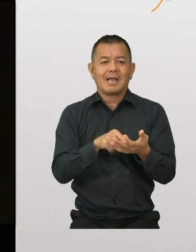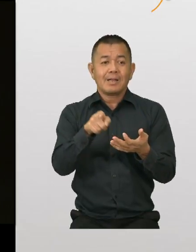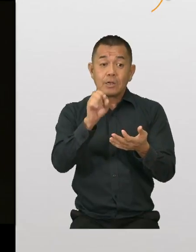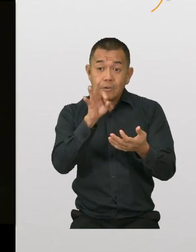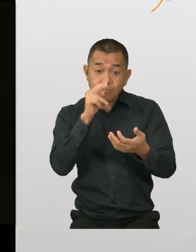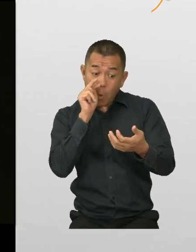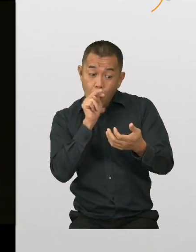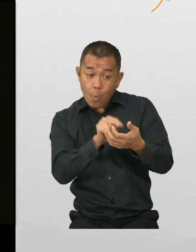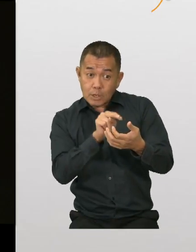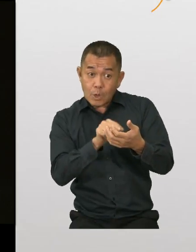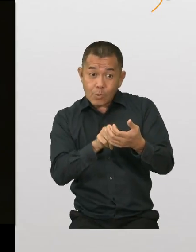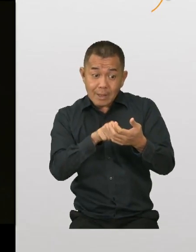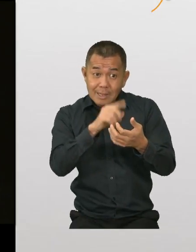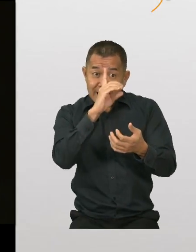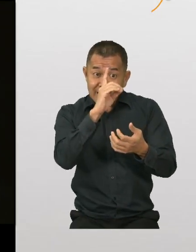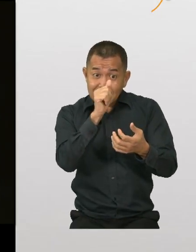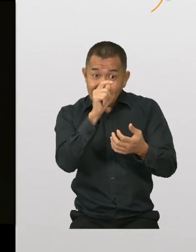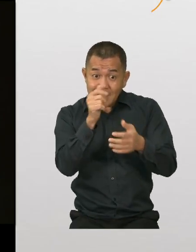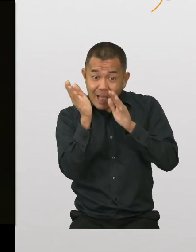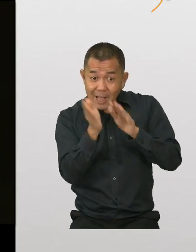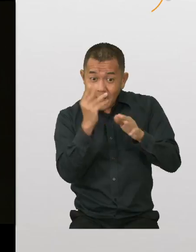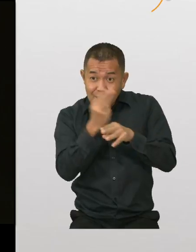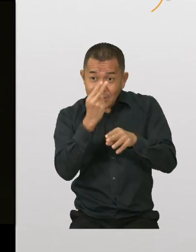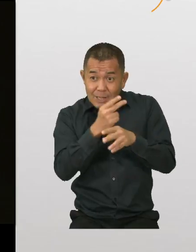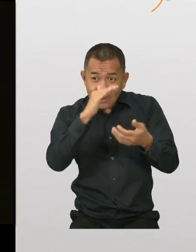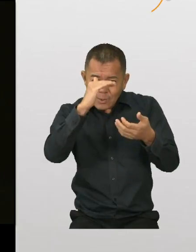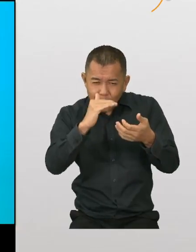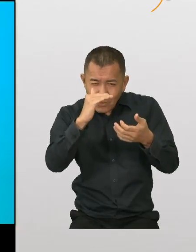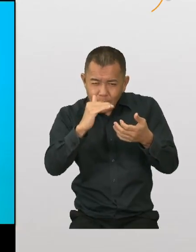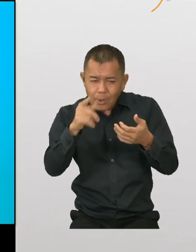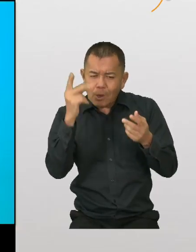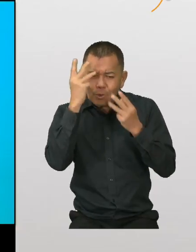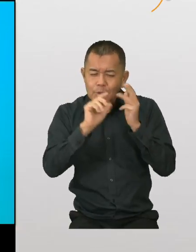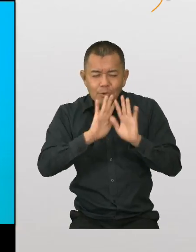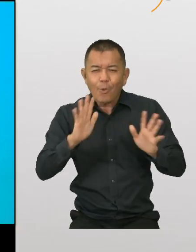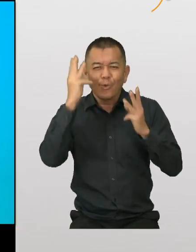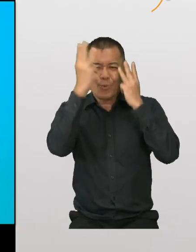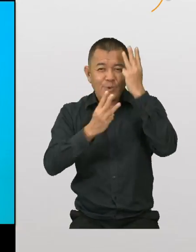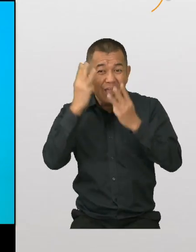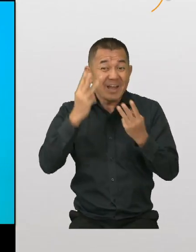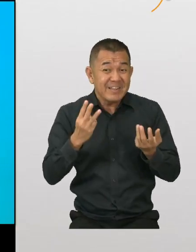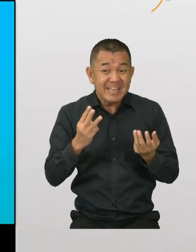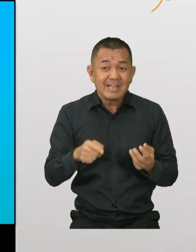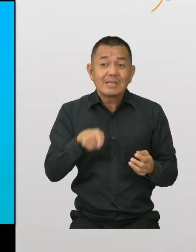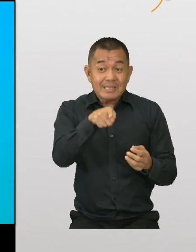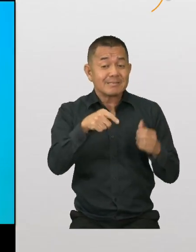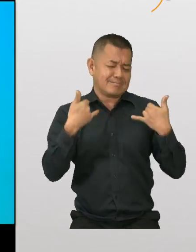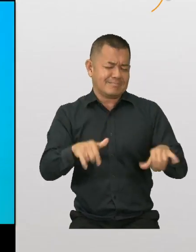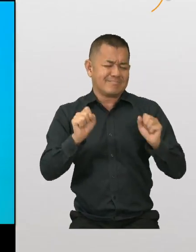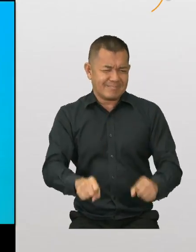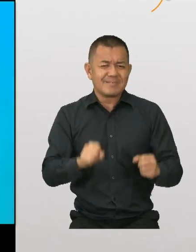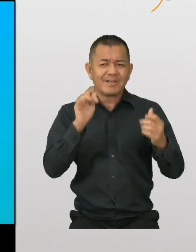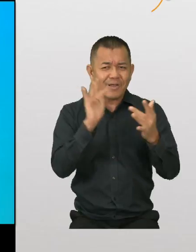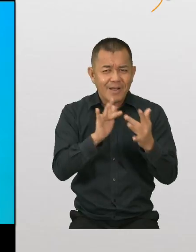not have 费 to 用会增 worry 加 about high 大家可以 telecommunications 继续 bills. 上网联 We 络 can 朋友 still surf the 以及 internet, 利用 connect 视 with 频 friends, 跟孩 and 子 video 或 chat 者 with 是 our 聊天 children